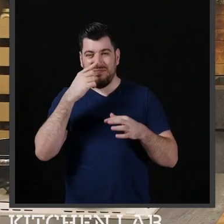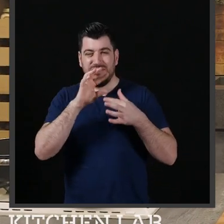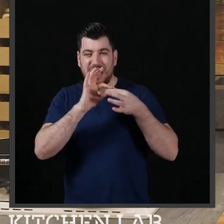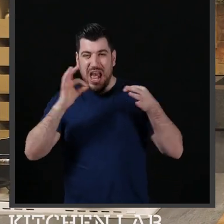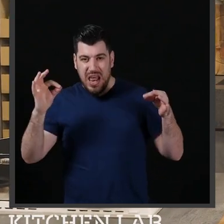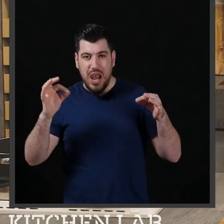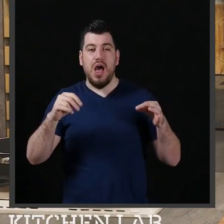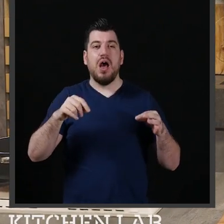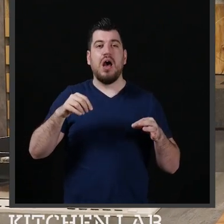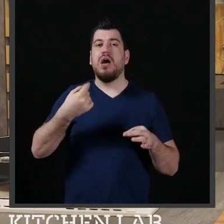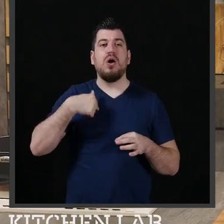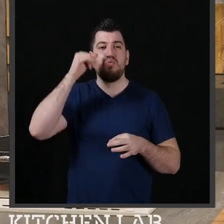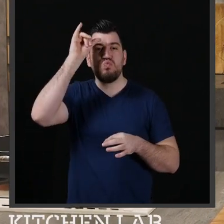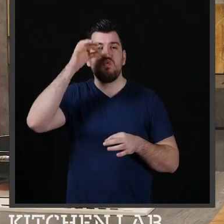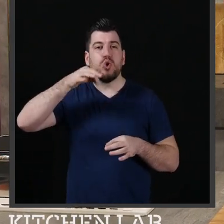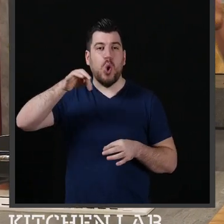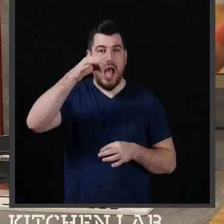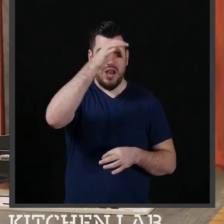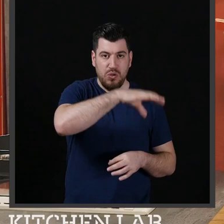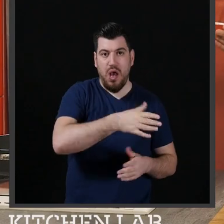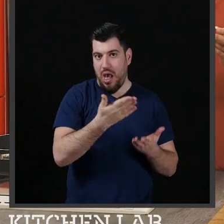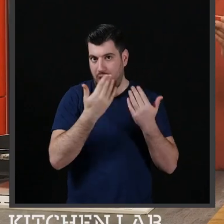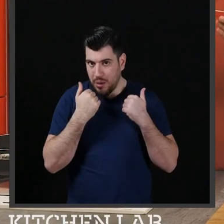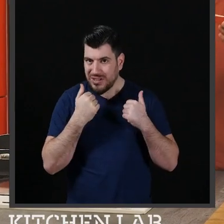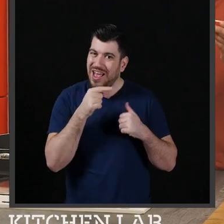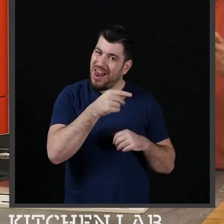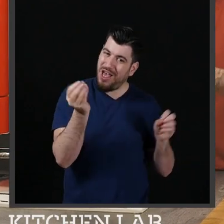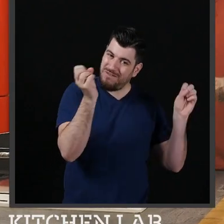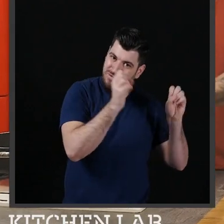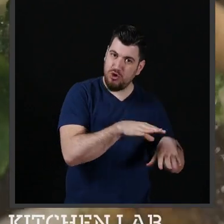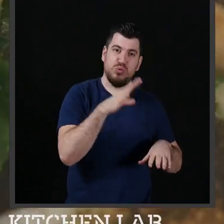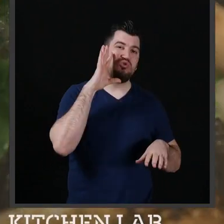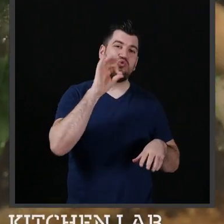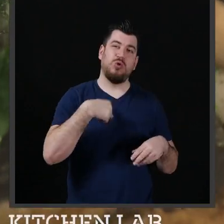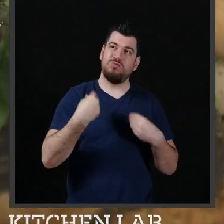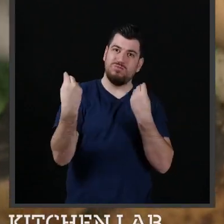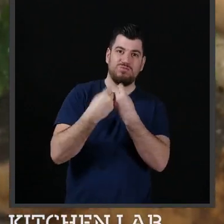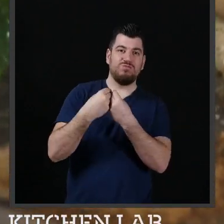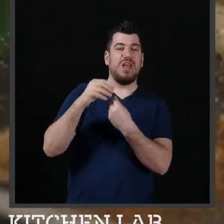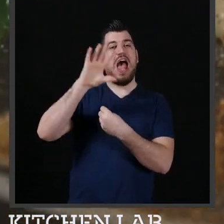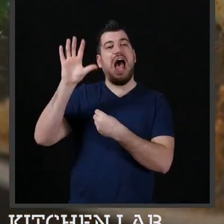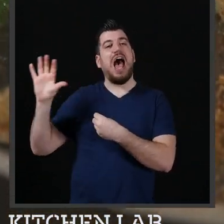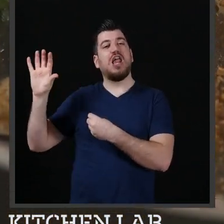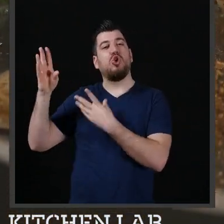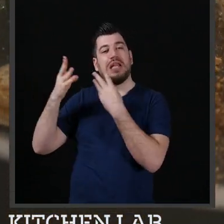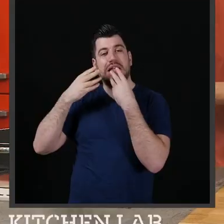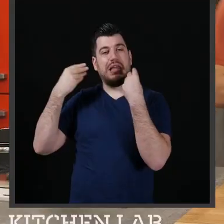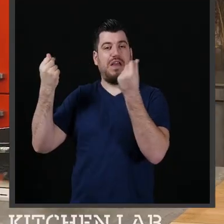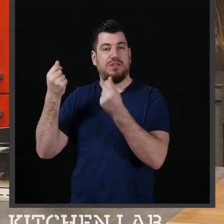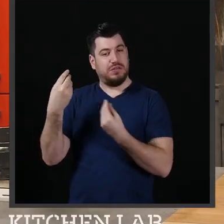να έχει λίγο πιο ανατολίτικη γεύση και θέλουμε να αρωματίσει στη συνέχεια τον κιμά μας. Οπότε, ρίχνουμε μέσα και τα μπαχαρικά μας